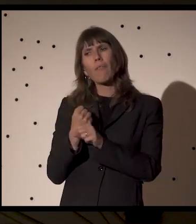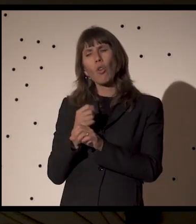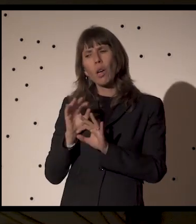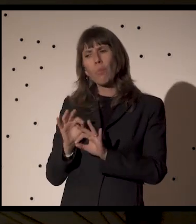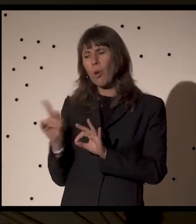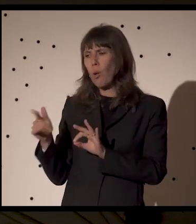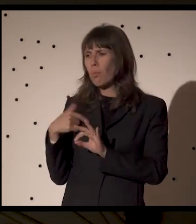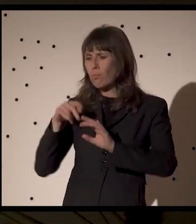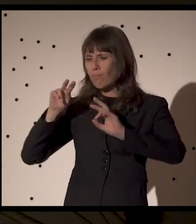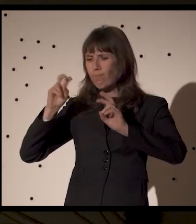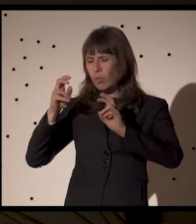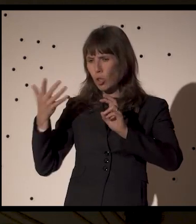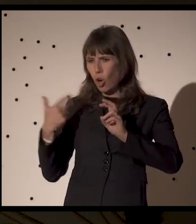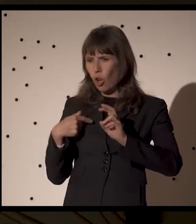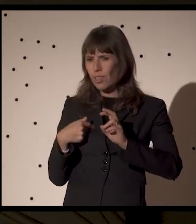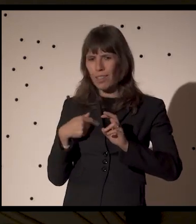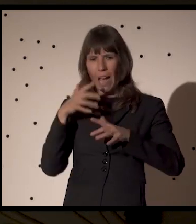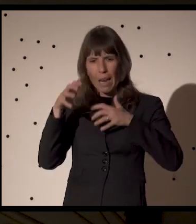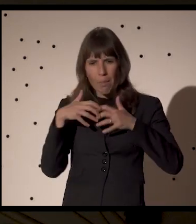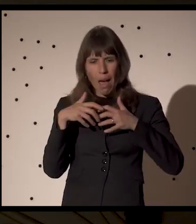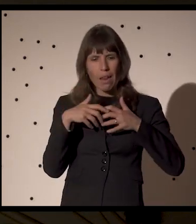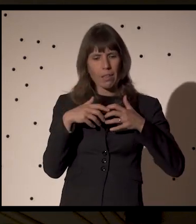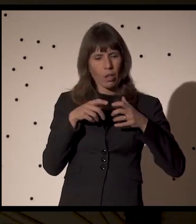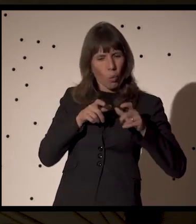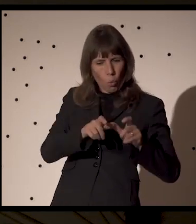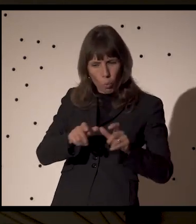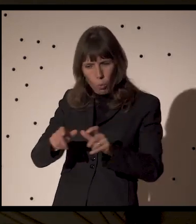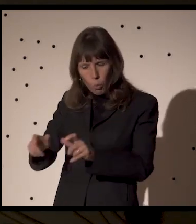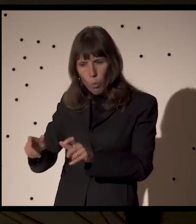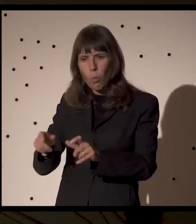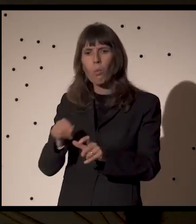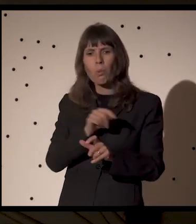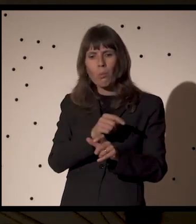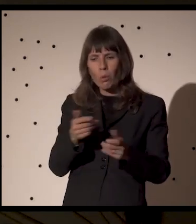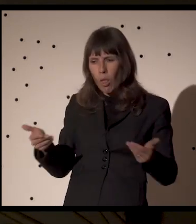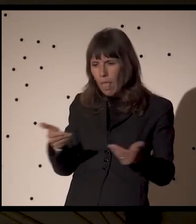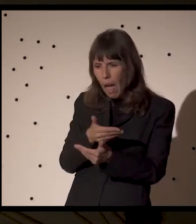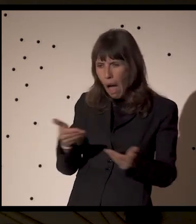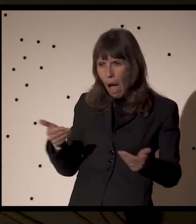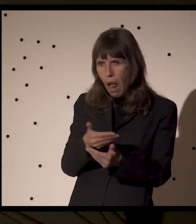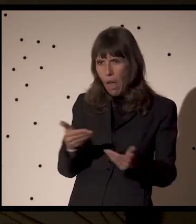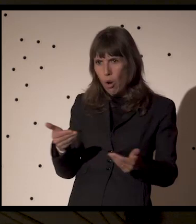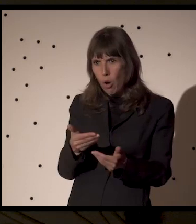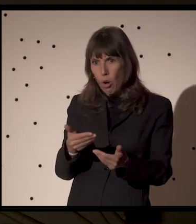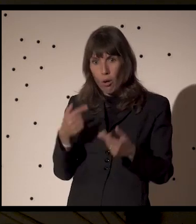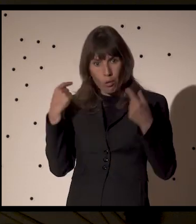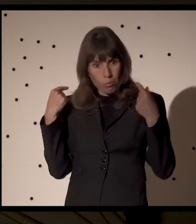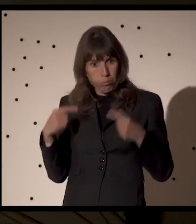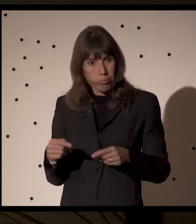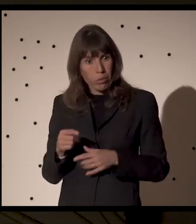ancora oggi quegli spazi sono spazi di transumanza c'è un gregge che due volte l'anno viene